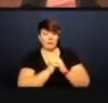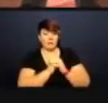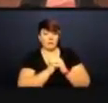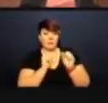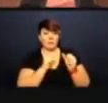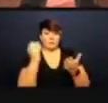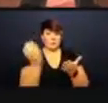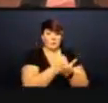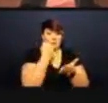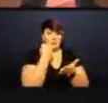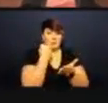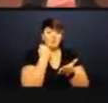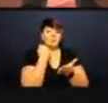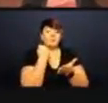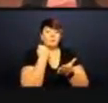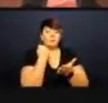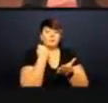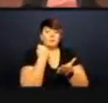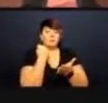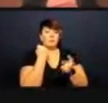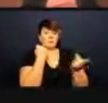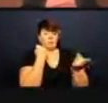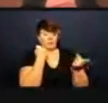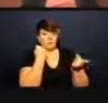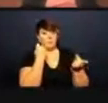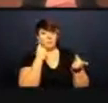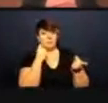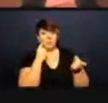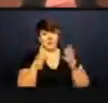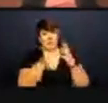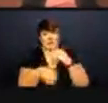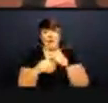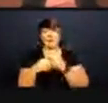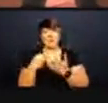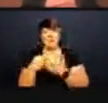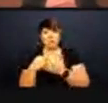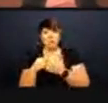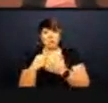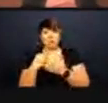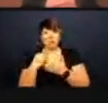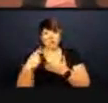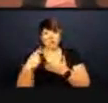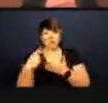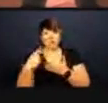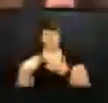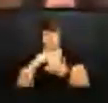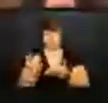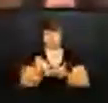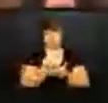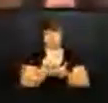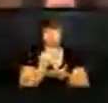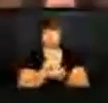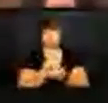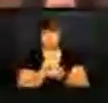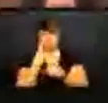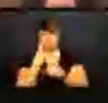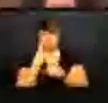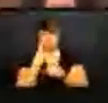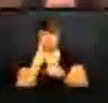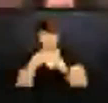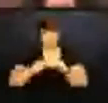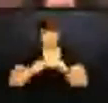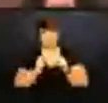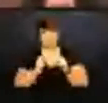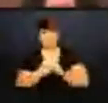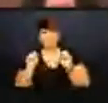Muhimu kukarabati majengo haya na tunaweza kutumia fedha